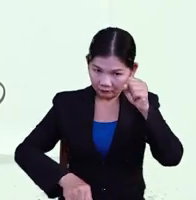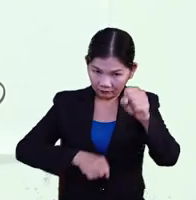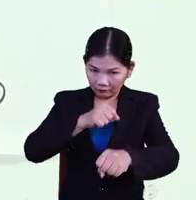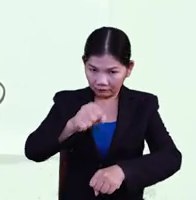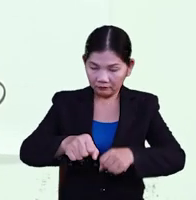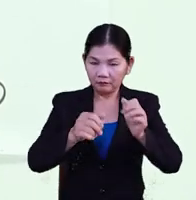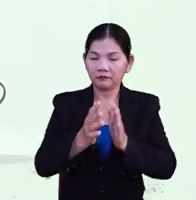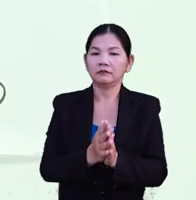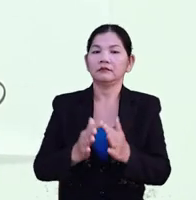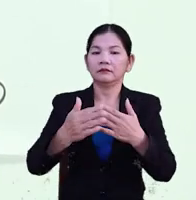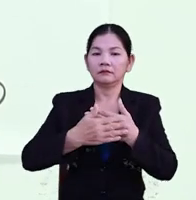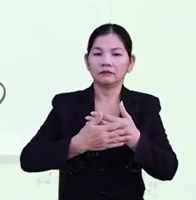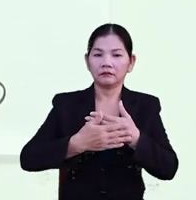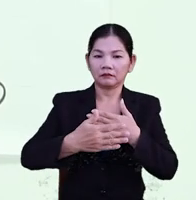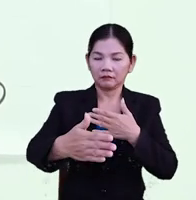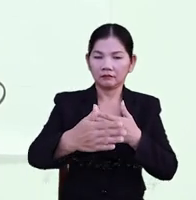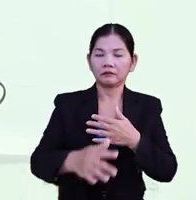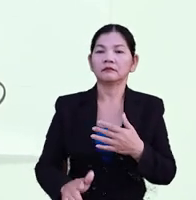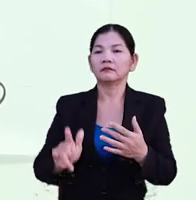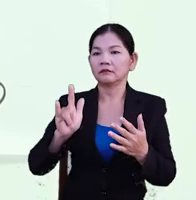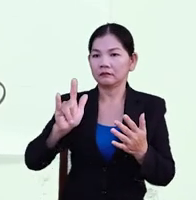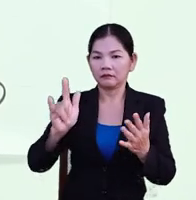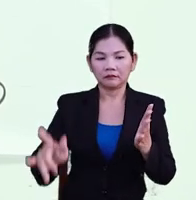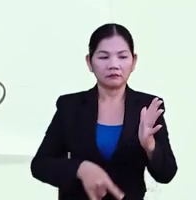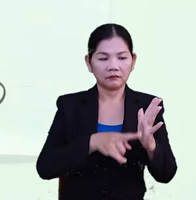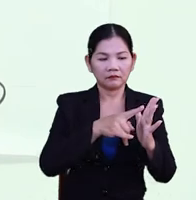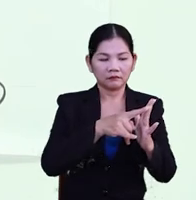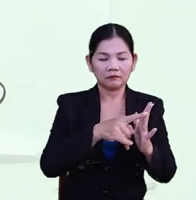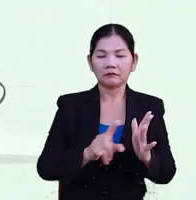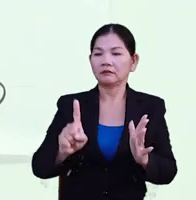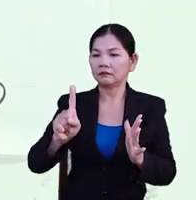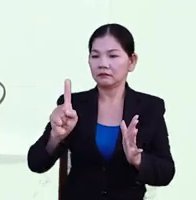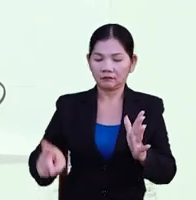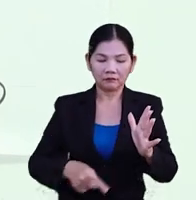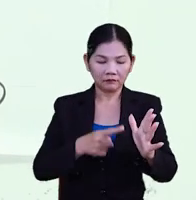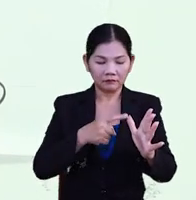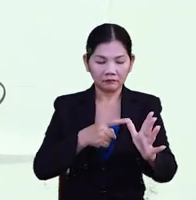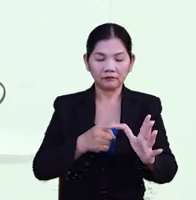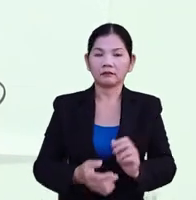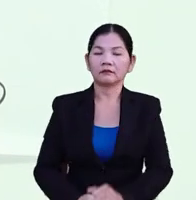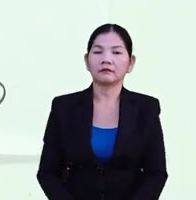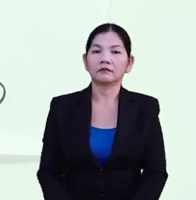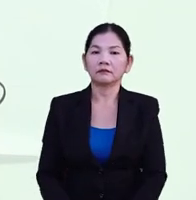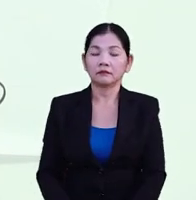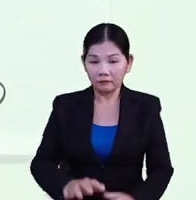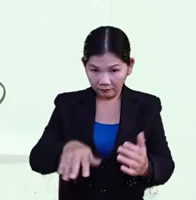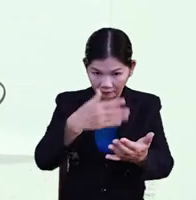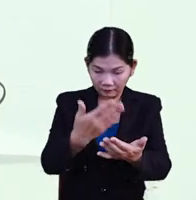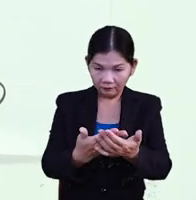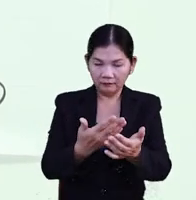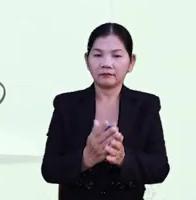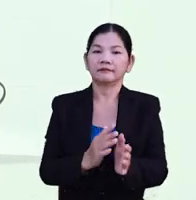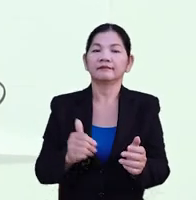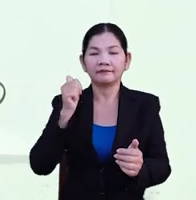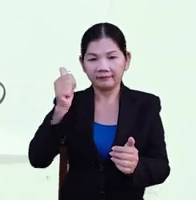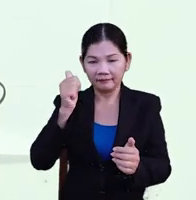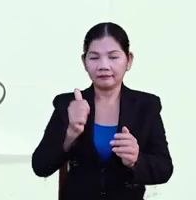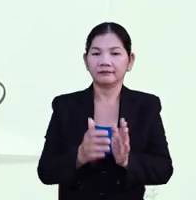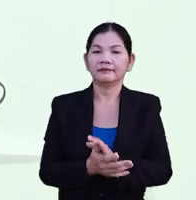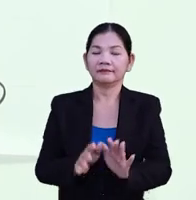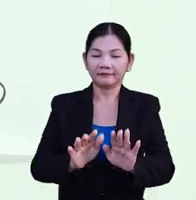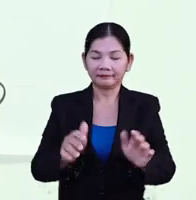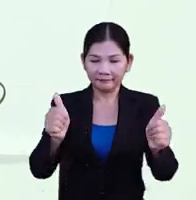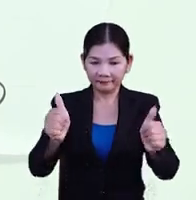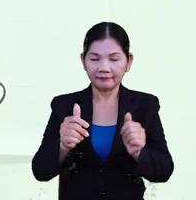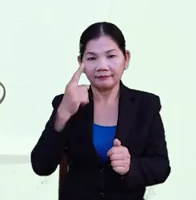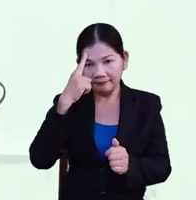កង់នៅខាងមុខបូផាចាអរគុណច្រើនពូកែពូកែមែន